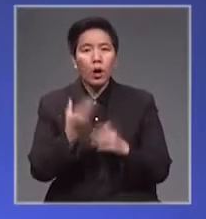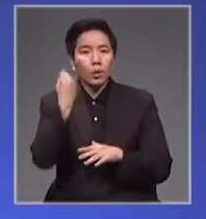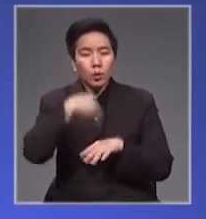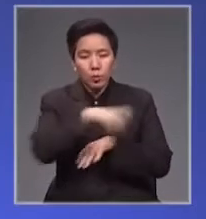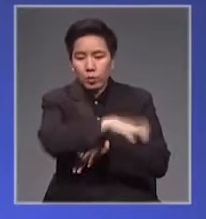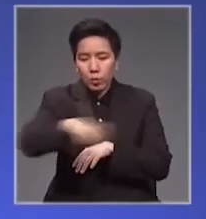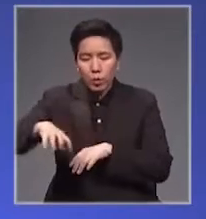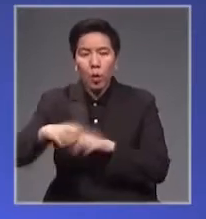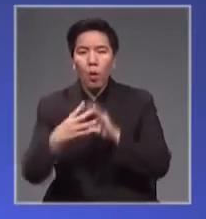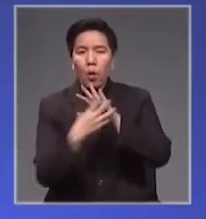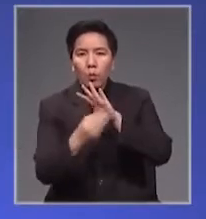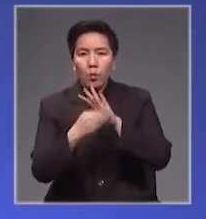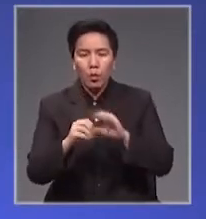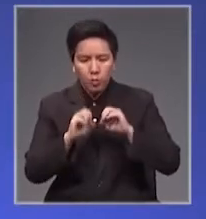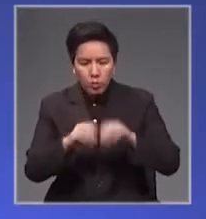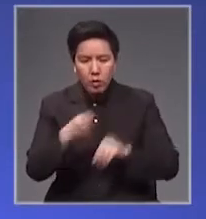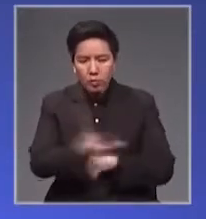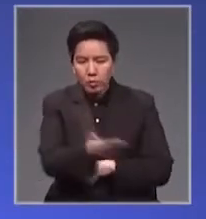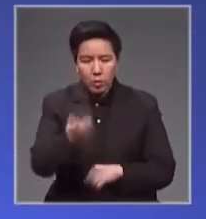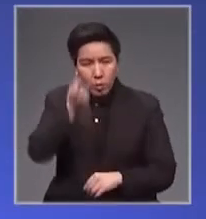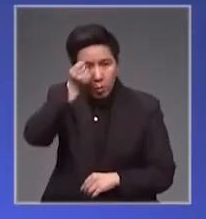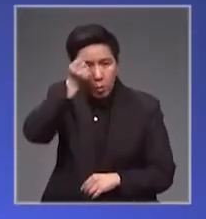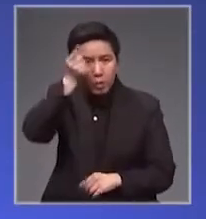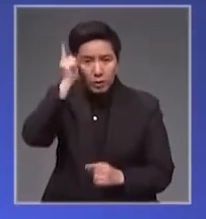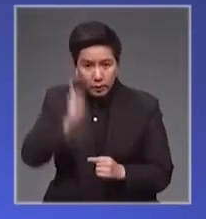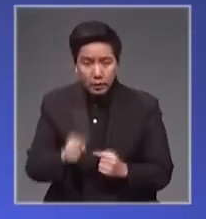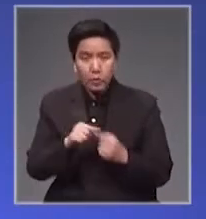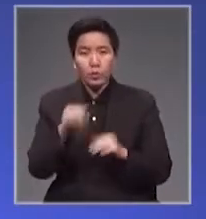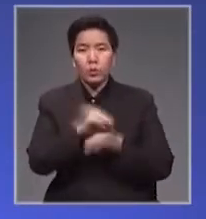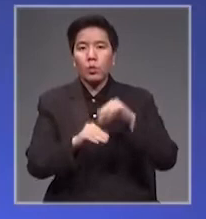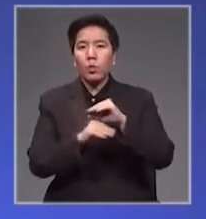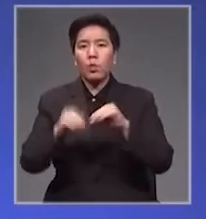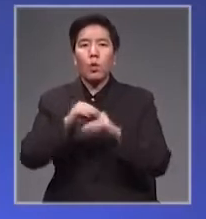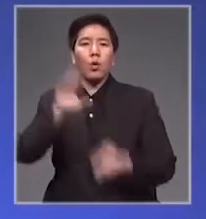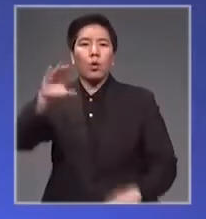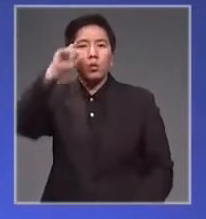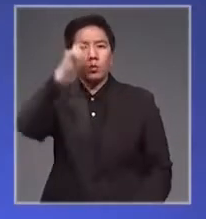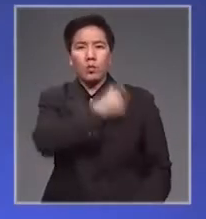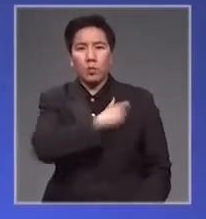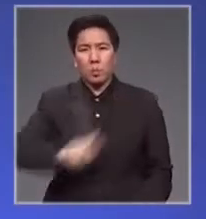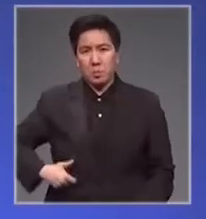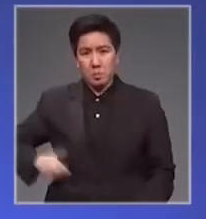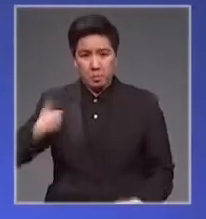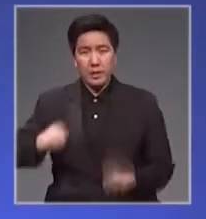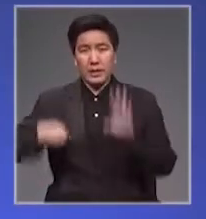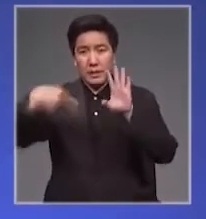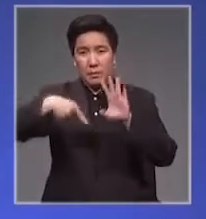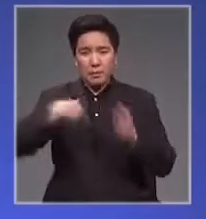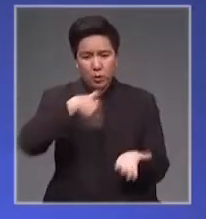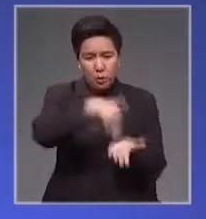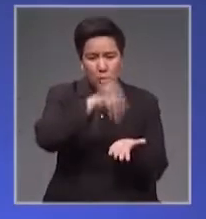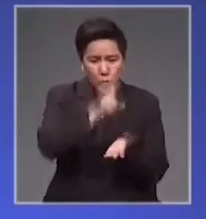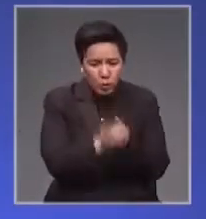จากทุกพื้นที่มาสร้างการเรียนรู้ร่วมกันนะครับจากโครงการเนื่องมาจากพระราชดำริกว่า 4,000 แห่งศูนย์การเรียนรู้นับหมื่นแห่งหรือศูนย์ศึก